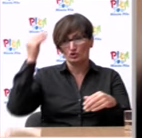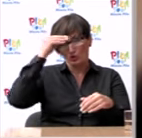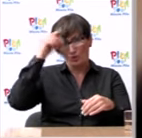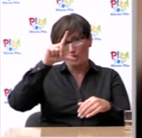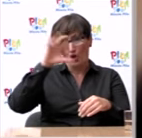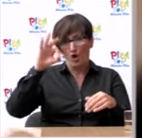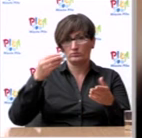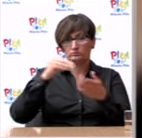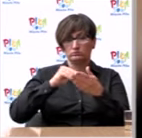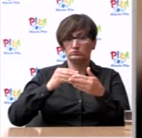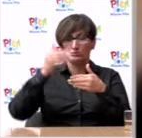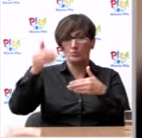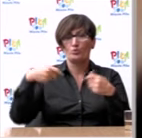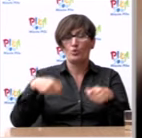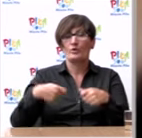Ta rozbudowa to